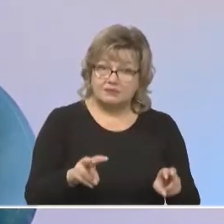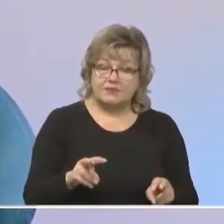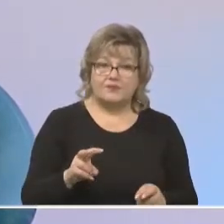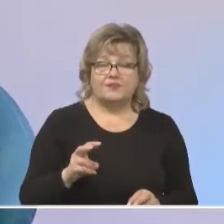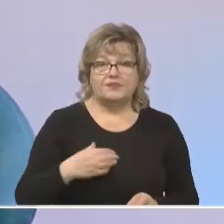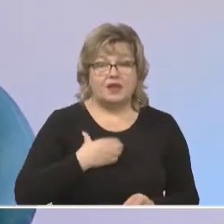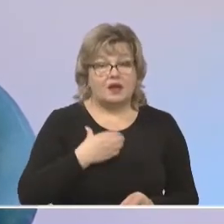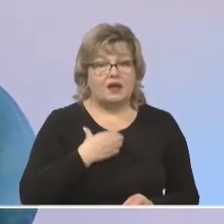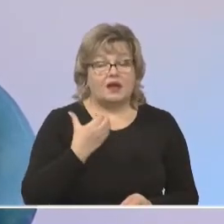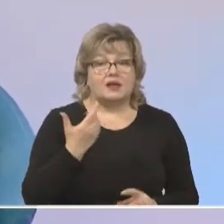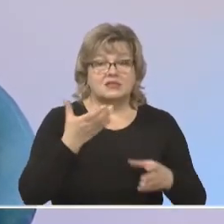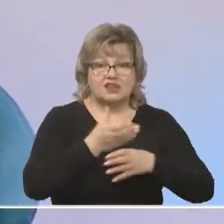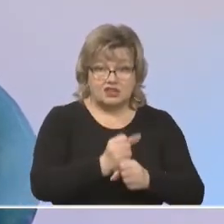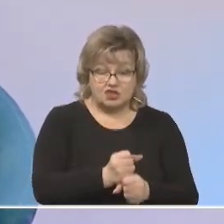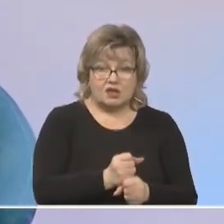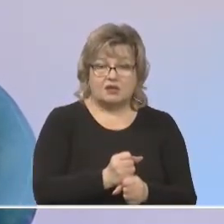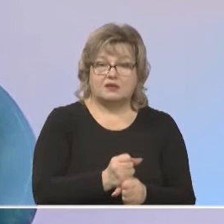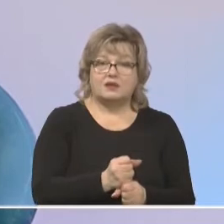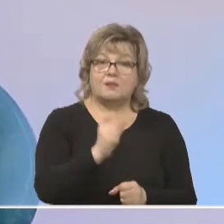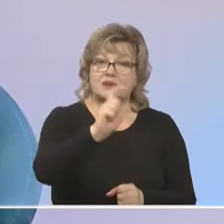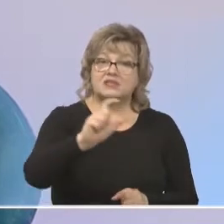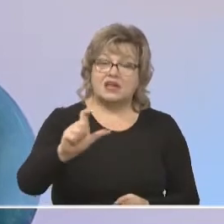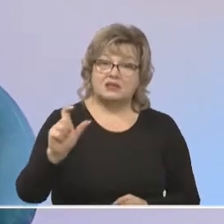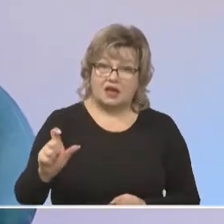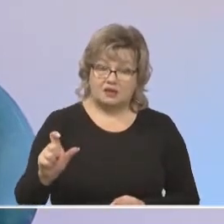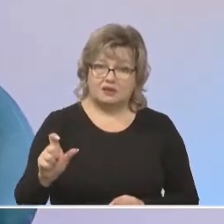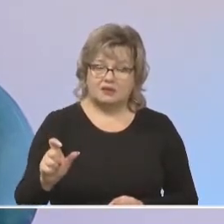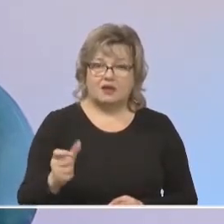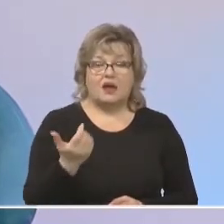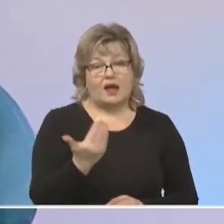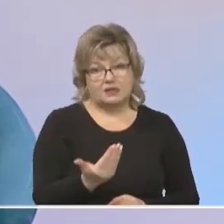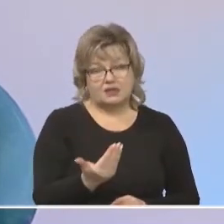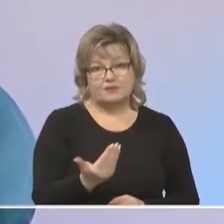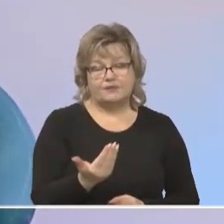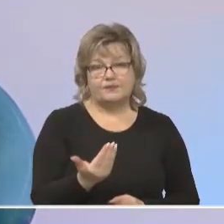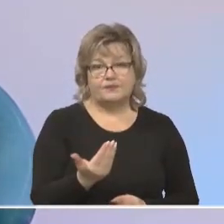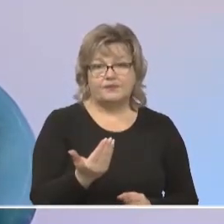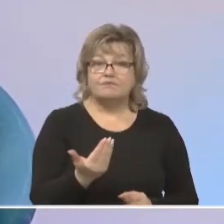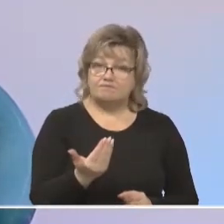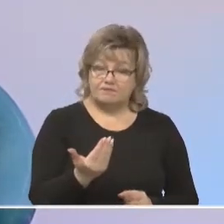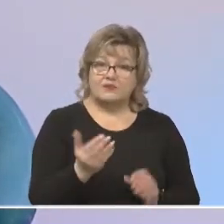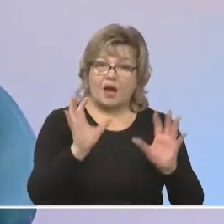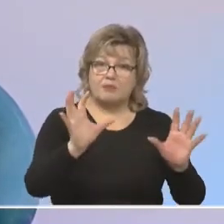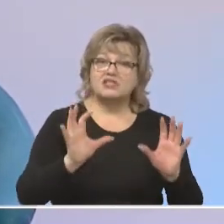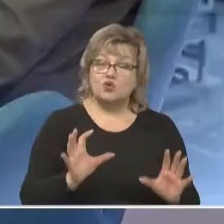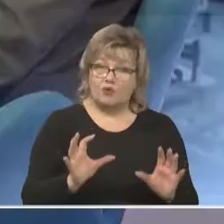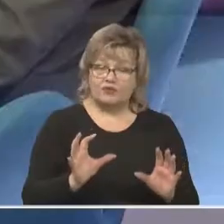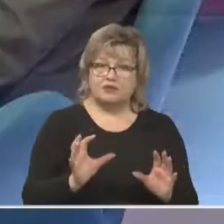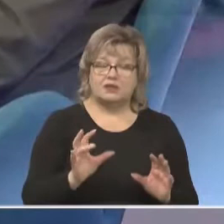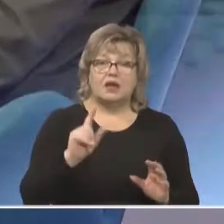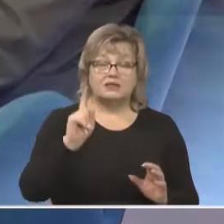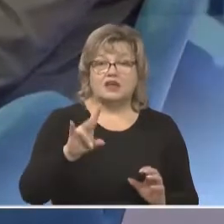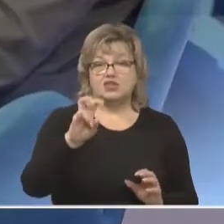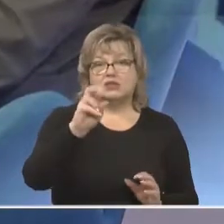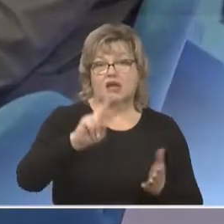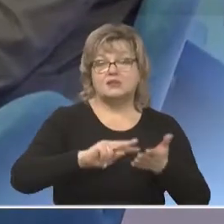по поводу сокращения персонала, они в чем-то обоснованы. Даже национальный